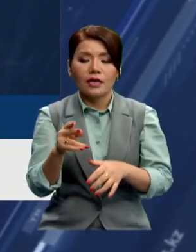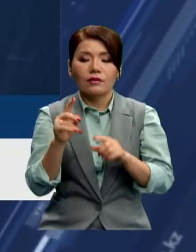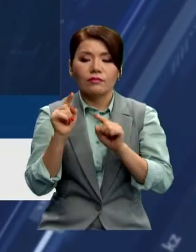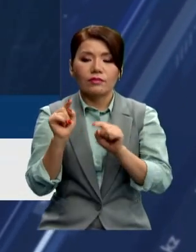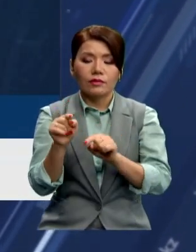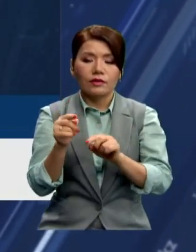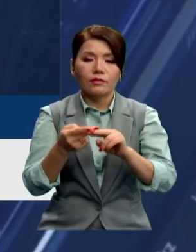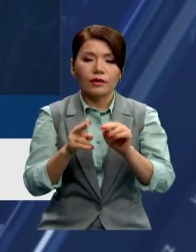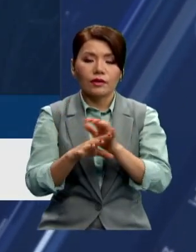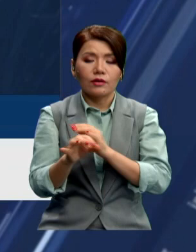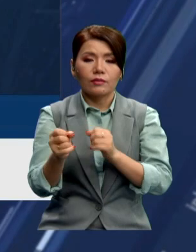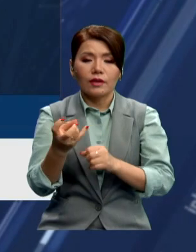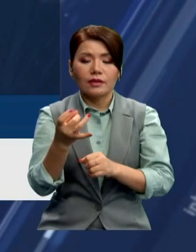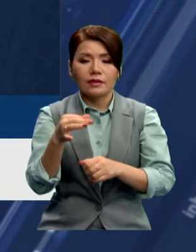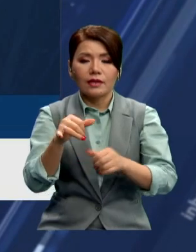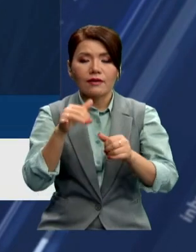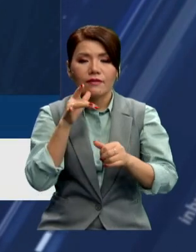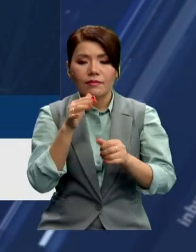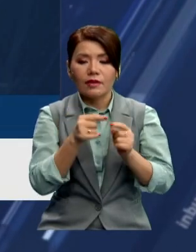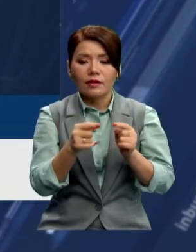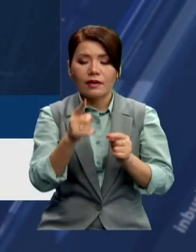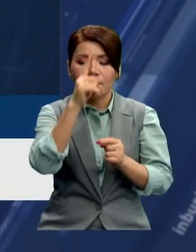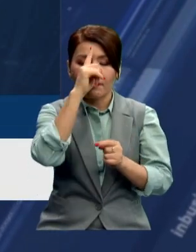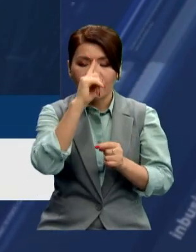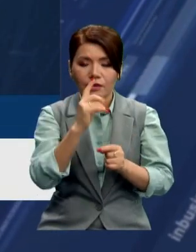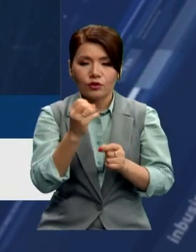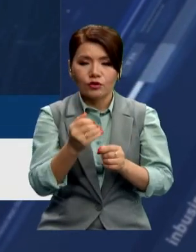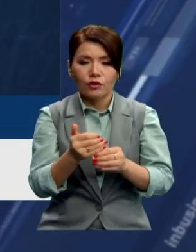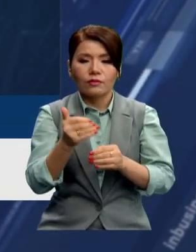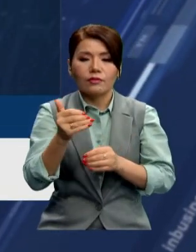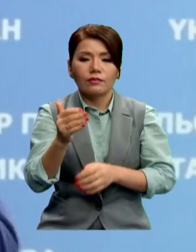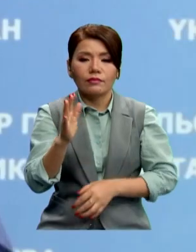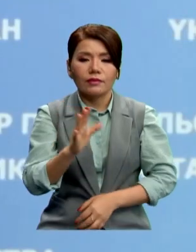күзетпен ұстау түріндегі бұлтартпау шарасының мерзімін бір айға ұзартты.